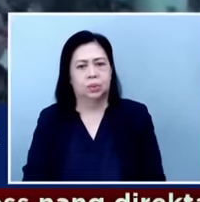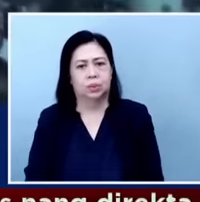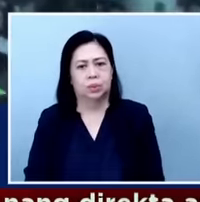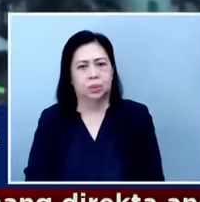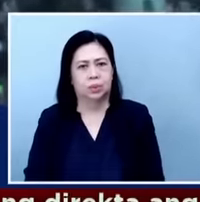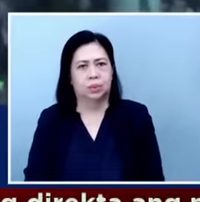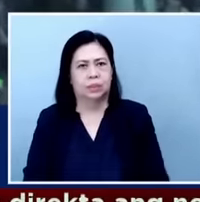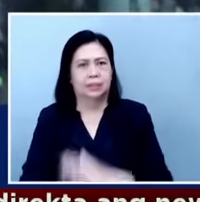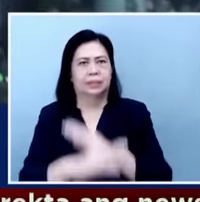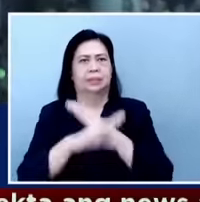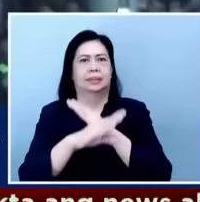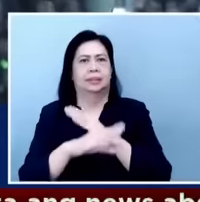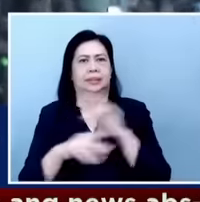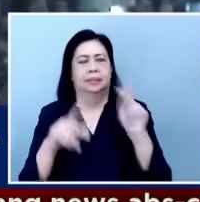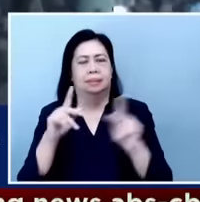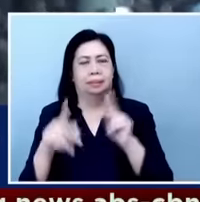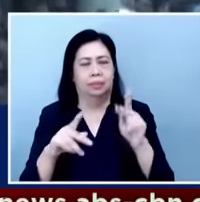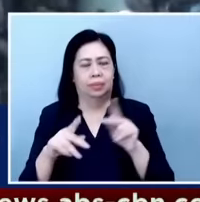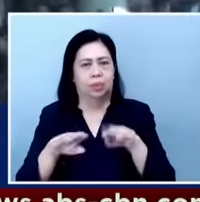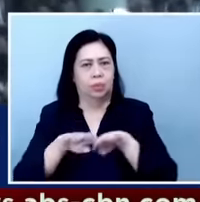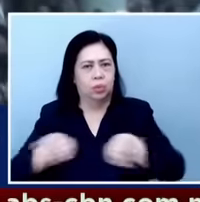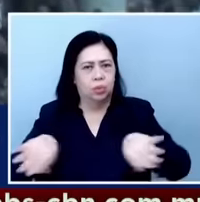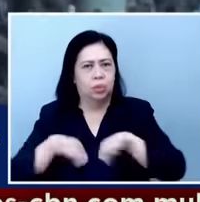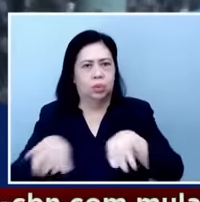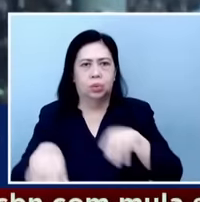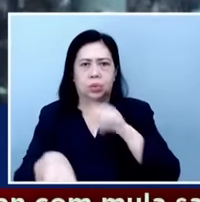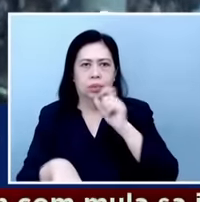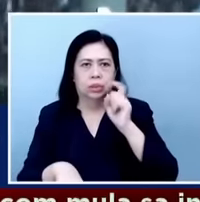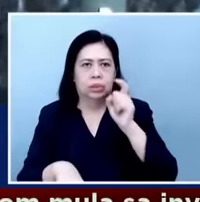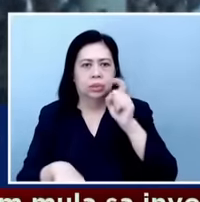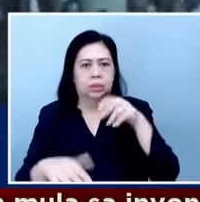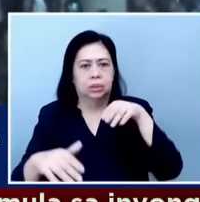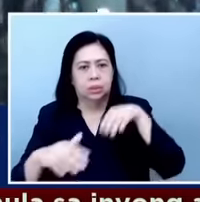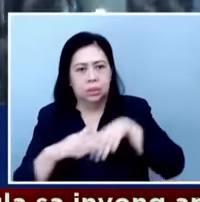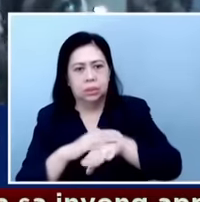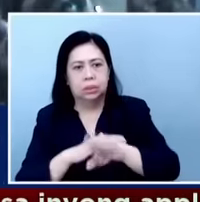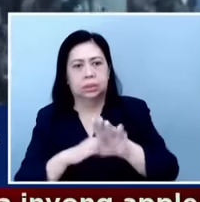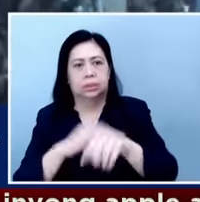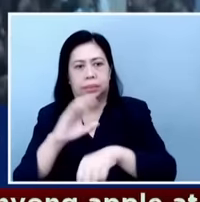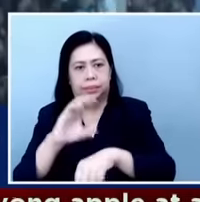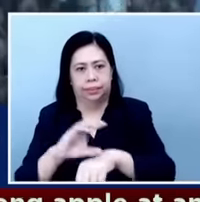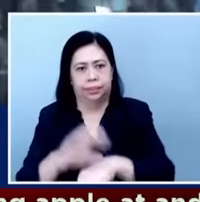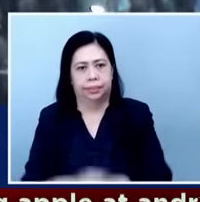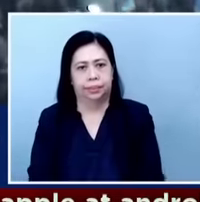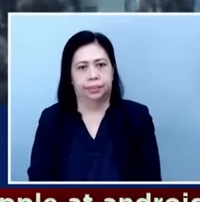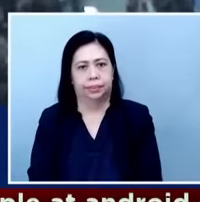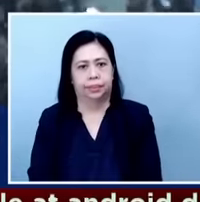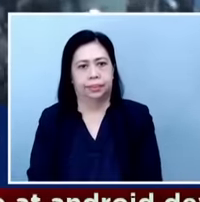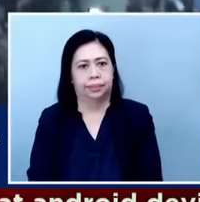harang ang andas kaya hindi kaagad makapasok sa loob ng simbahan.